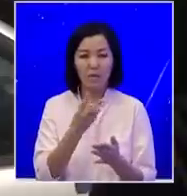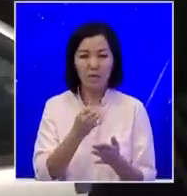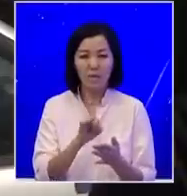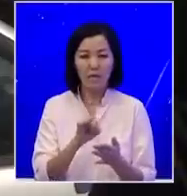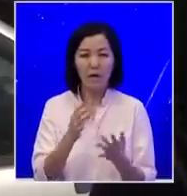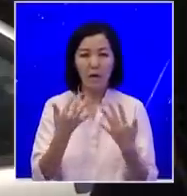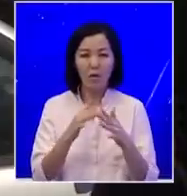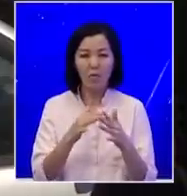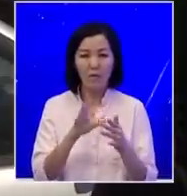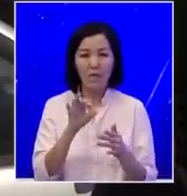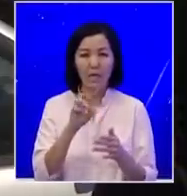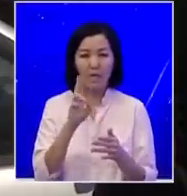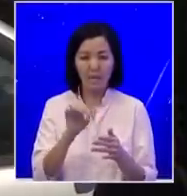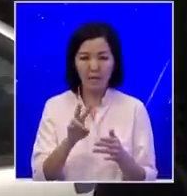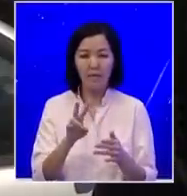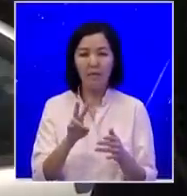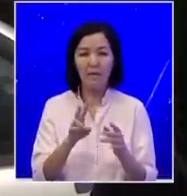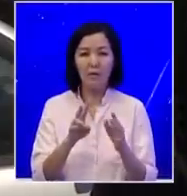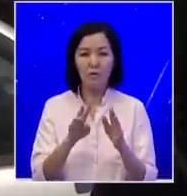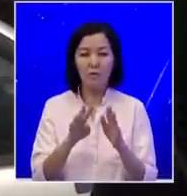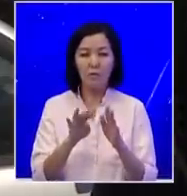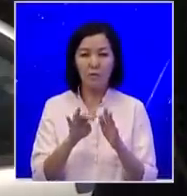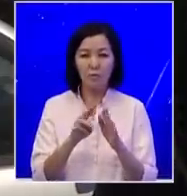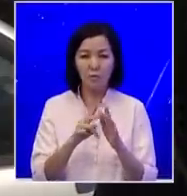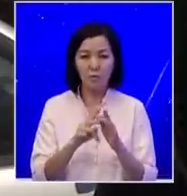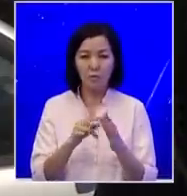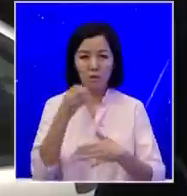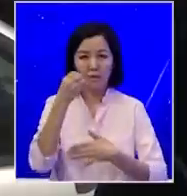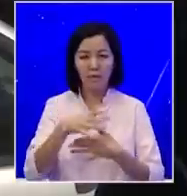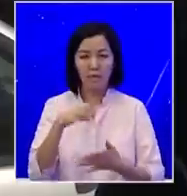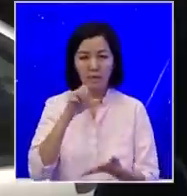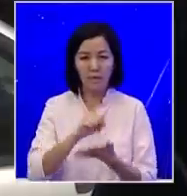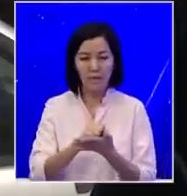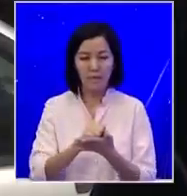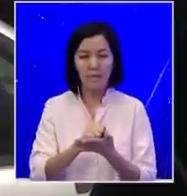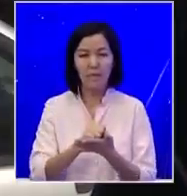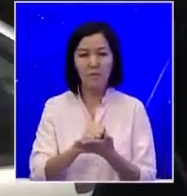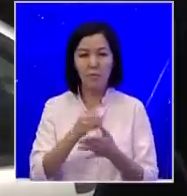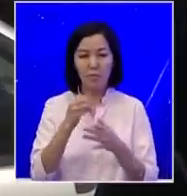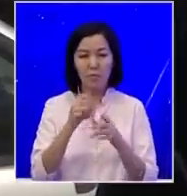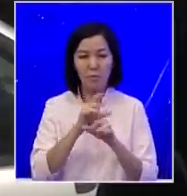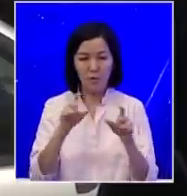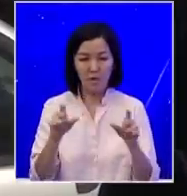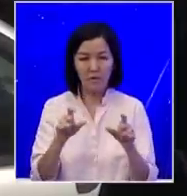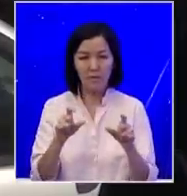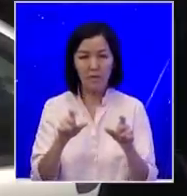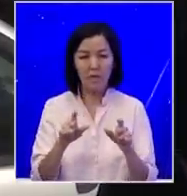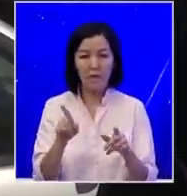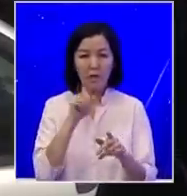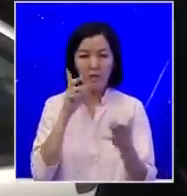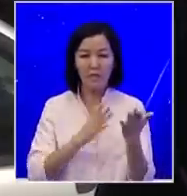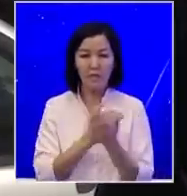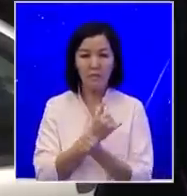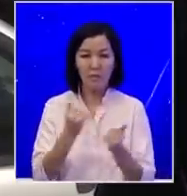округында, мына Еркіндік ауылдық округінде, мына центр занятости дейміз ғой. Одан кейінгі жаңа жастарға